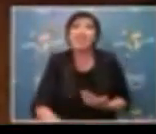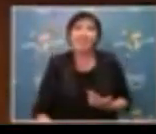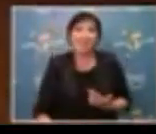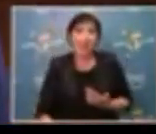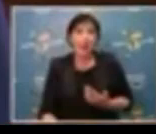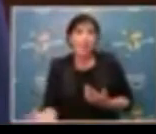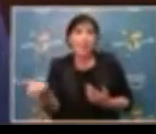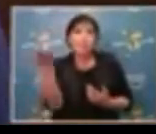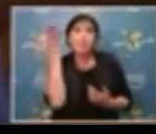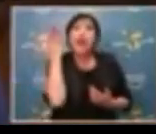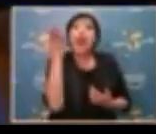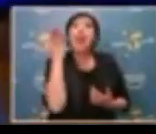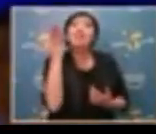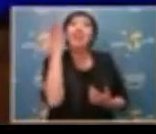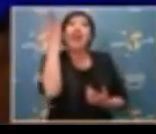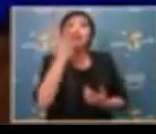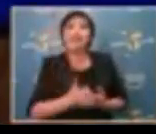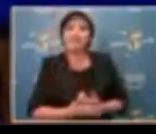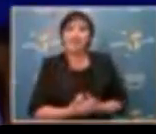Maledetti!